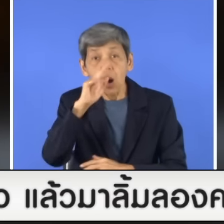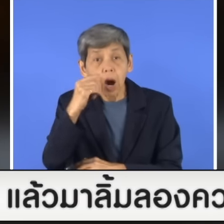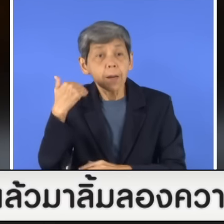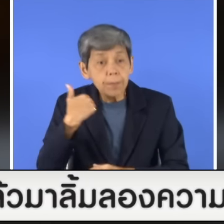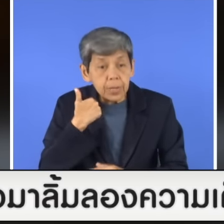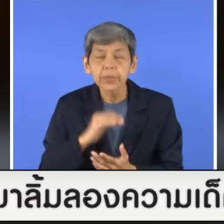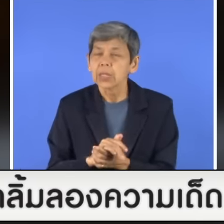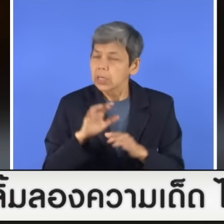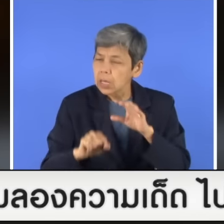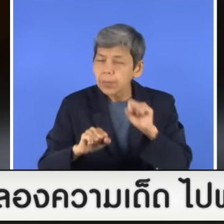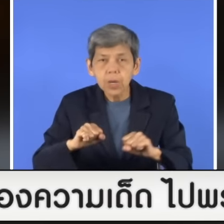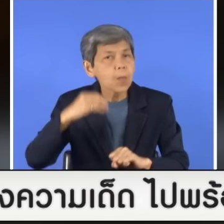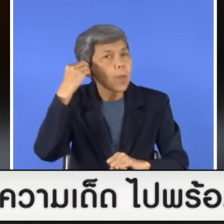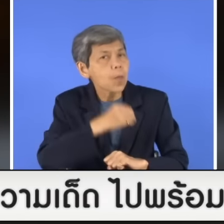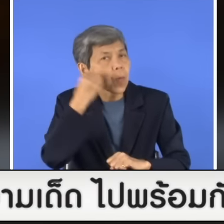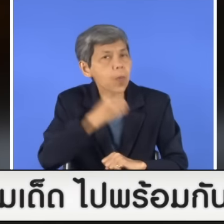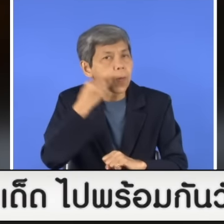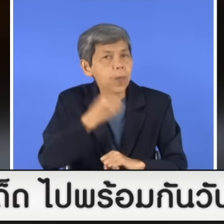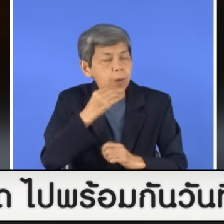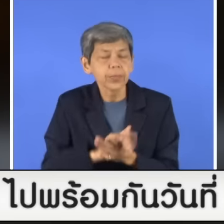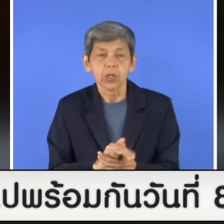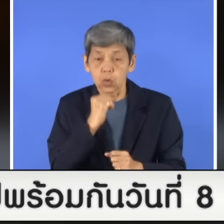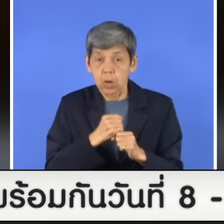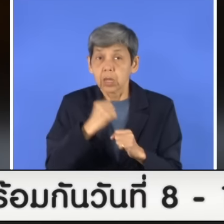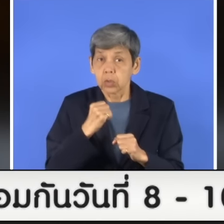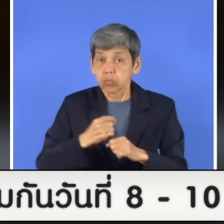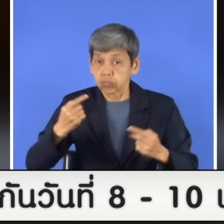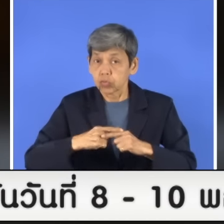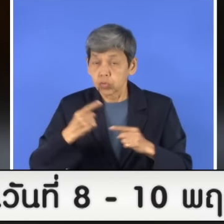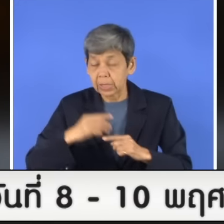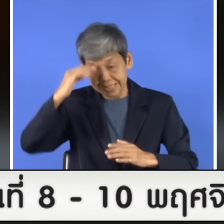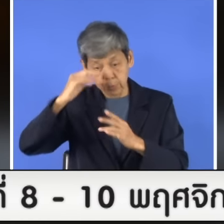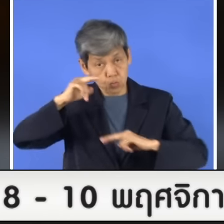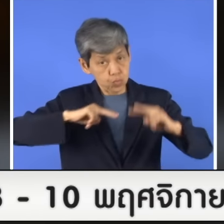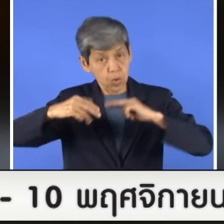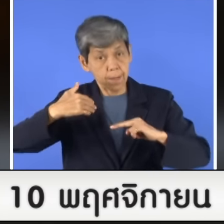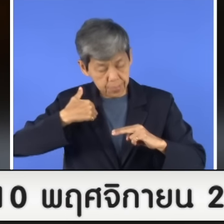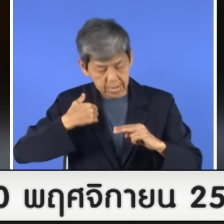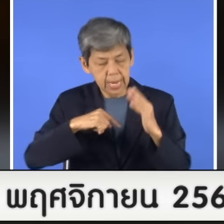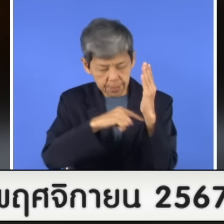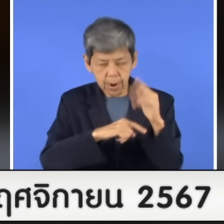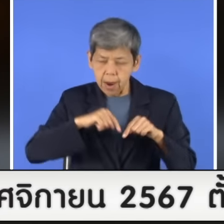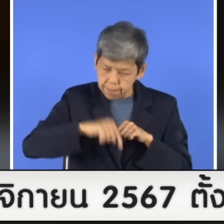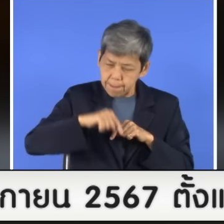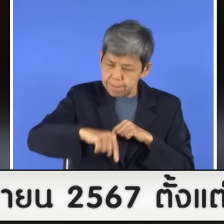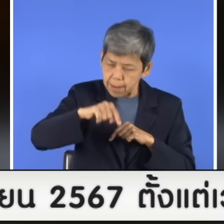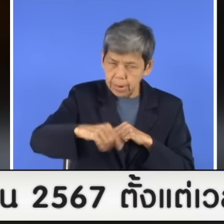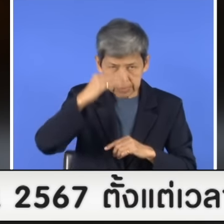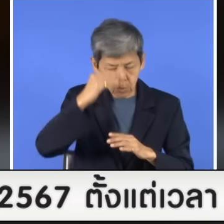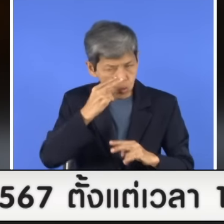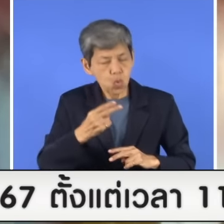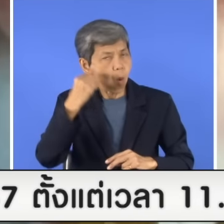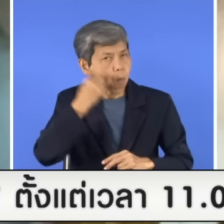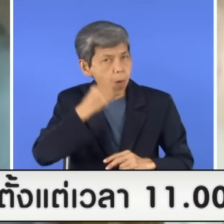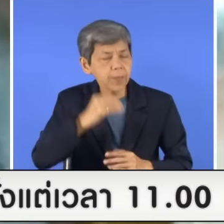การสกัดจับกลุ่มได้อย่างต่อเนื่องหากผ่านด่านภาคกลางลงมาถึงภาคใต้ก็จะมีด่านอยู่หลายด่านอยู่ภาคใต้เนี่ยคอยสกัดจับว่าอย่างนั้